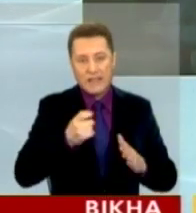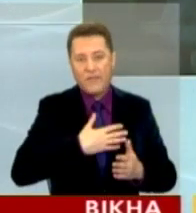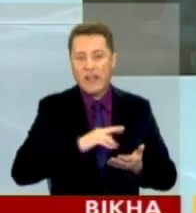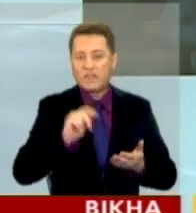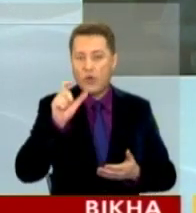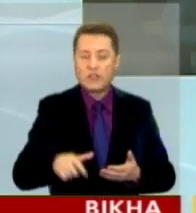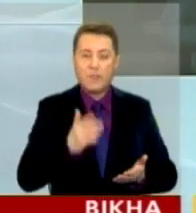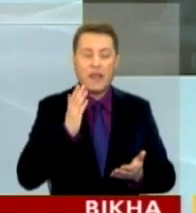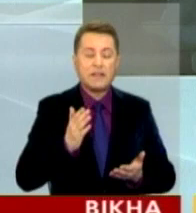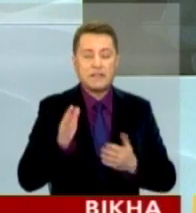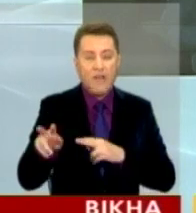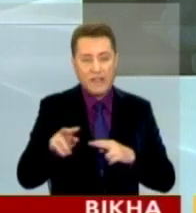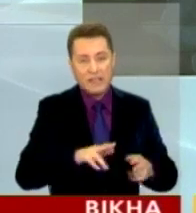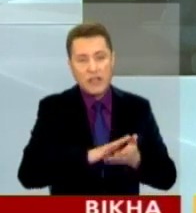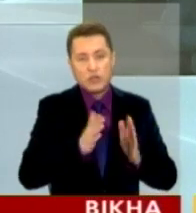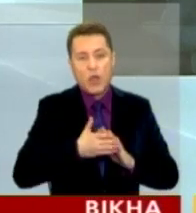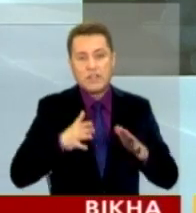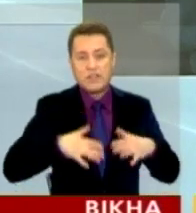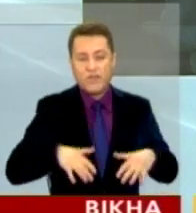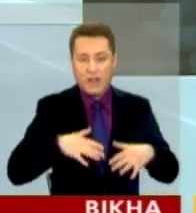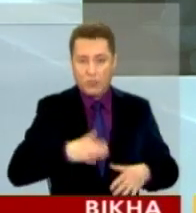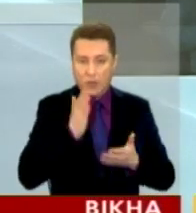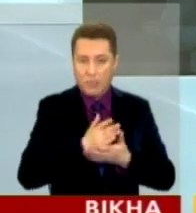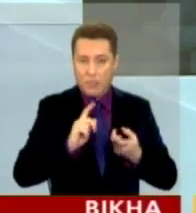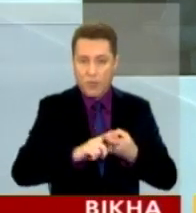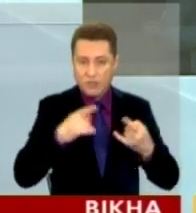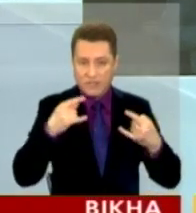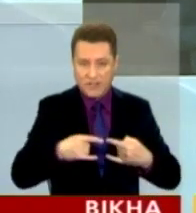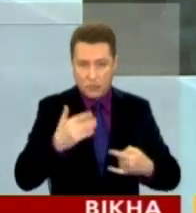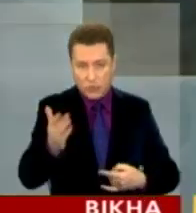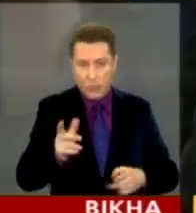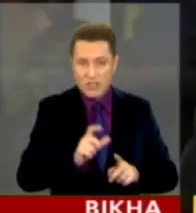Сімакова. Він нині відстежує ситуацію в Криму. Олексію, тобі слово.